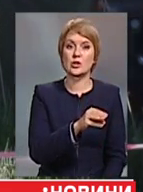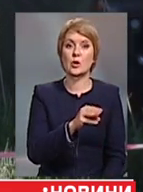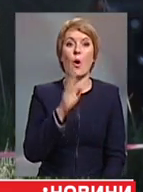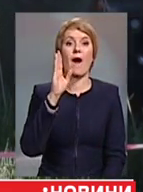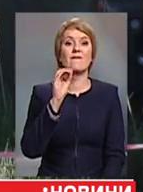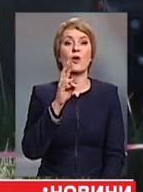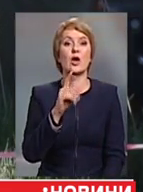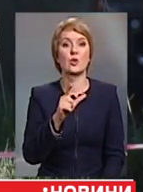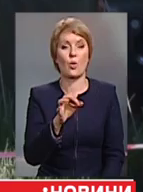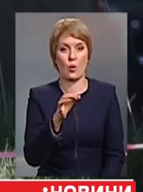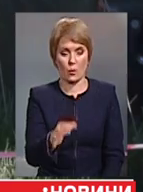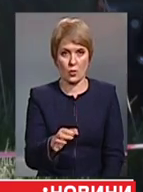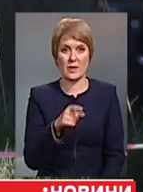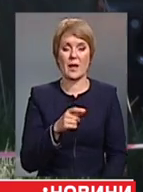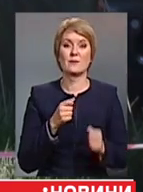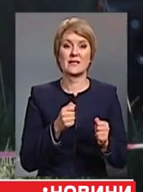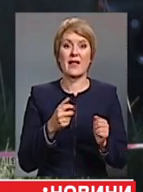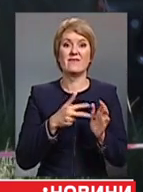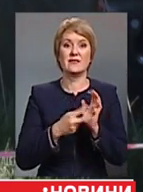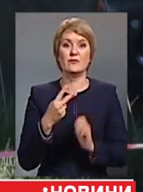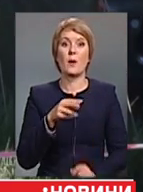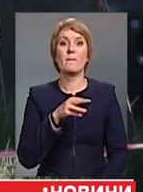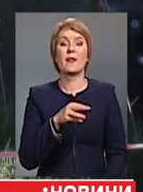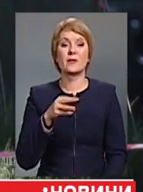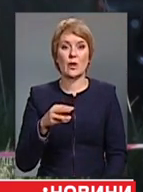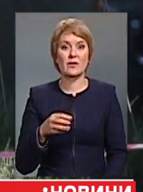та 82-мм мінометів. Поруч